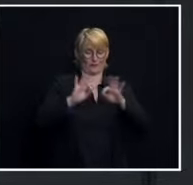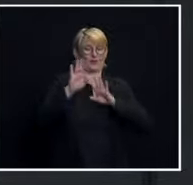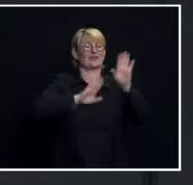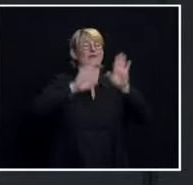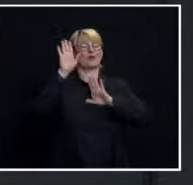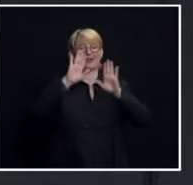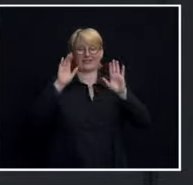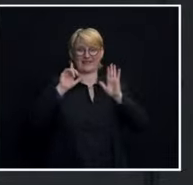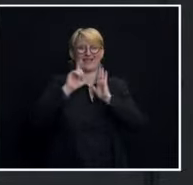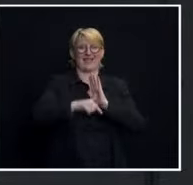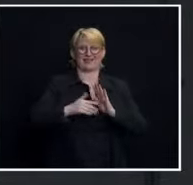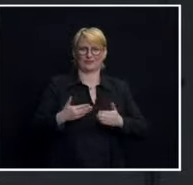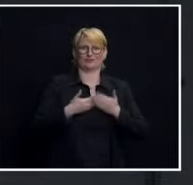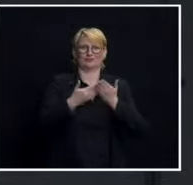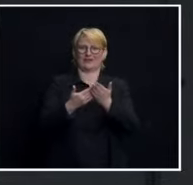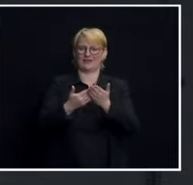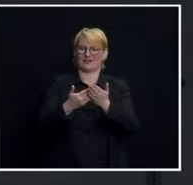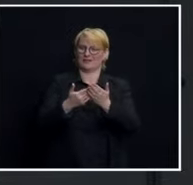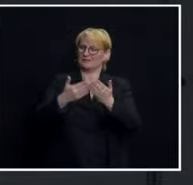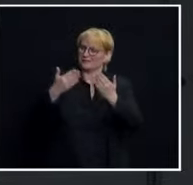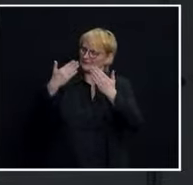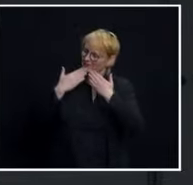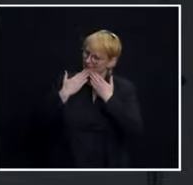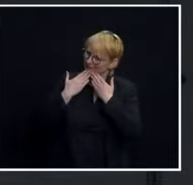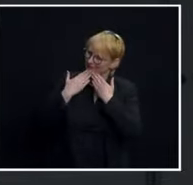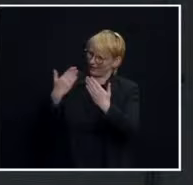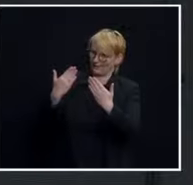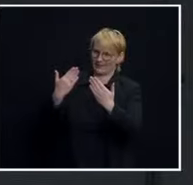Demokratie. Und dafür auch ein herzliches Dankeschön.